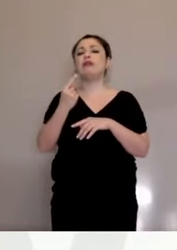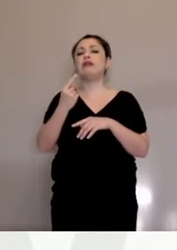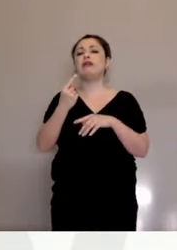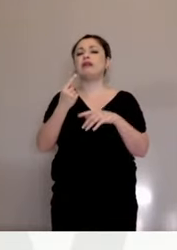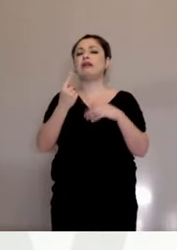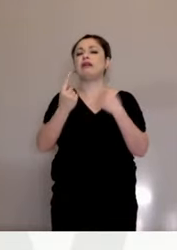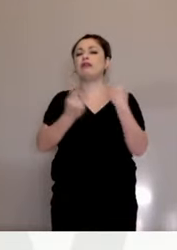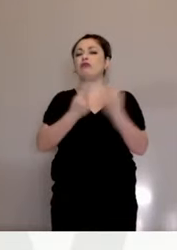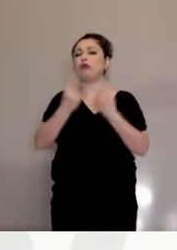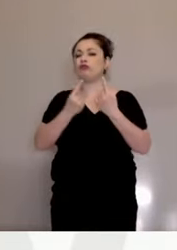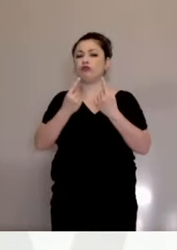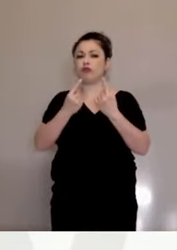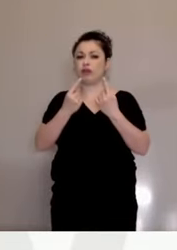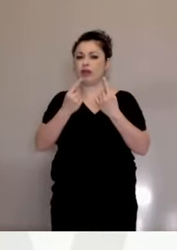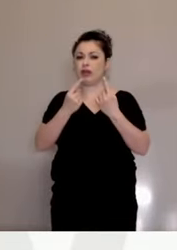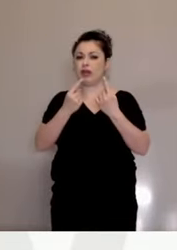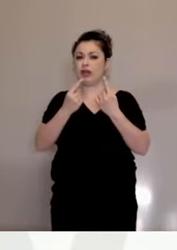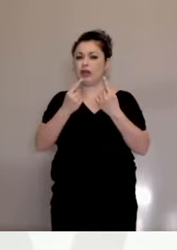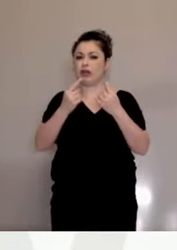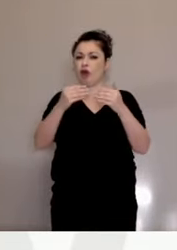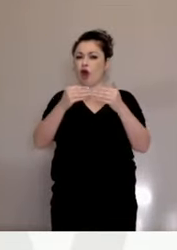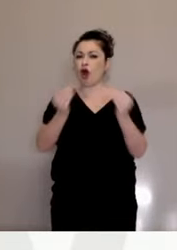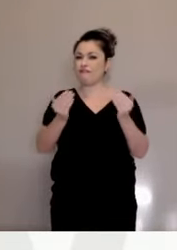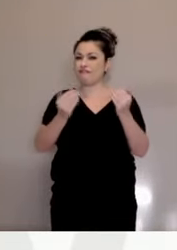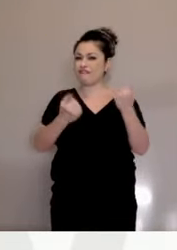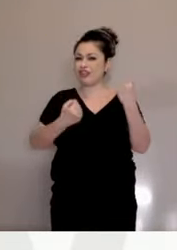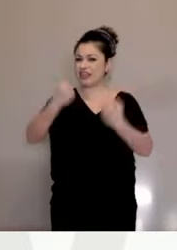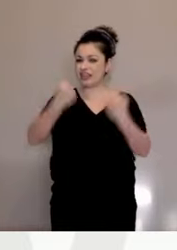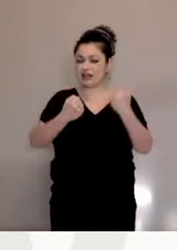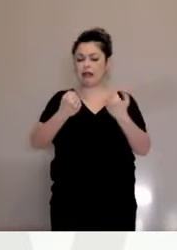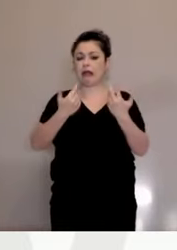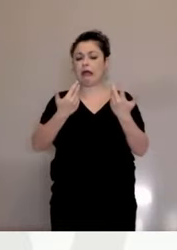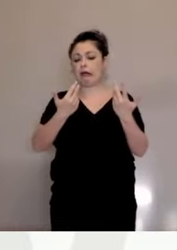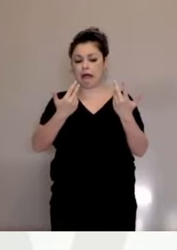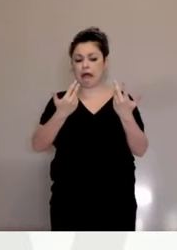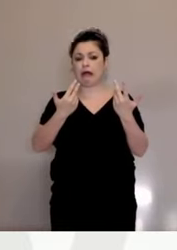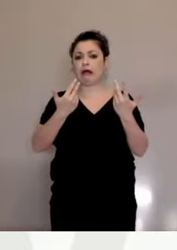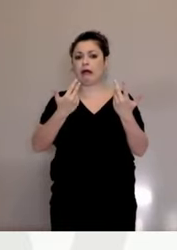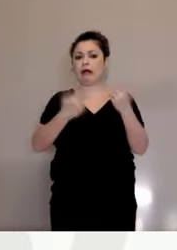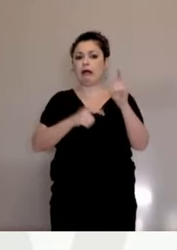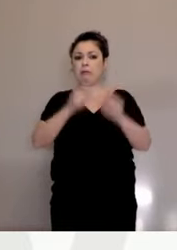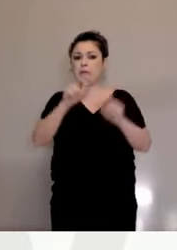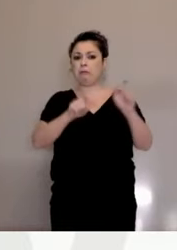erano gente facendo cose